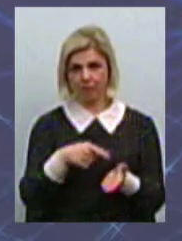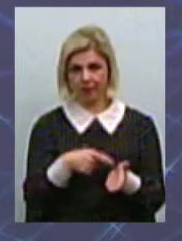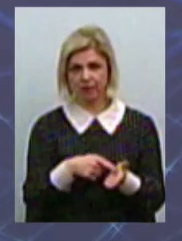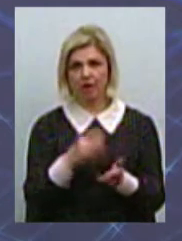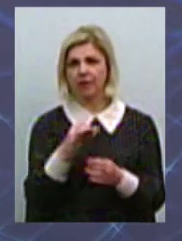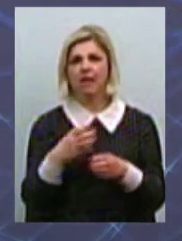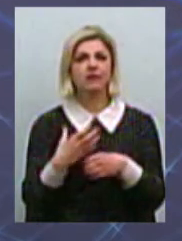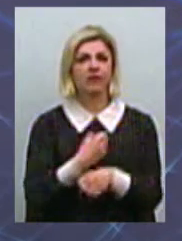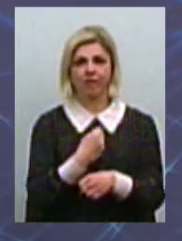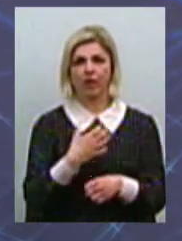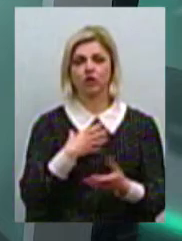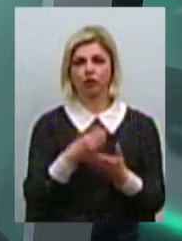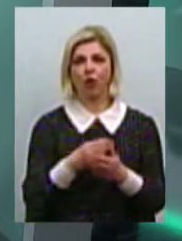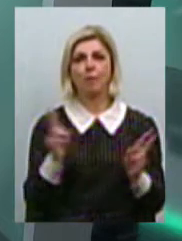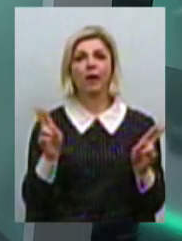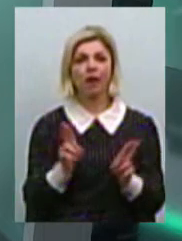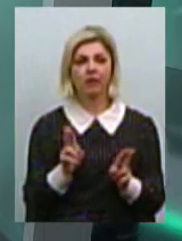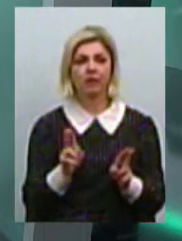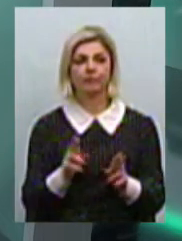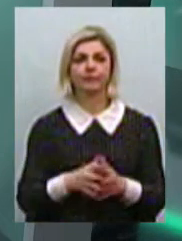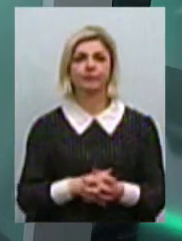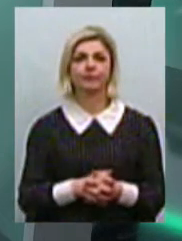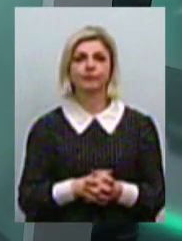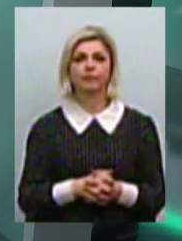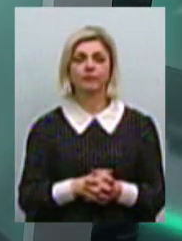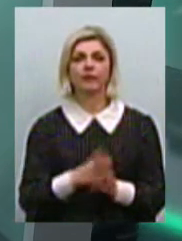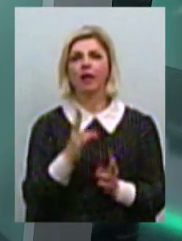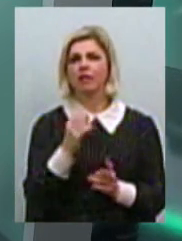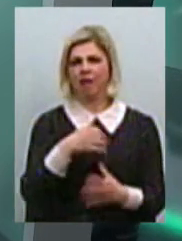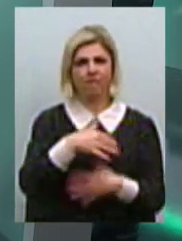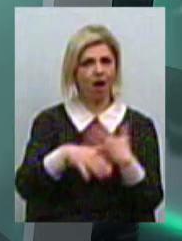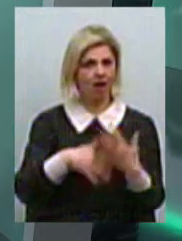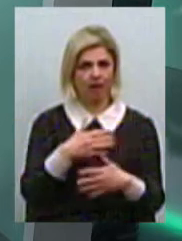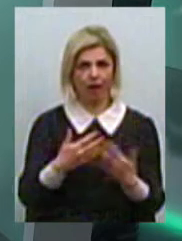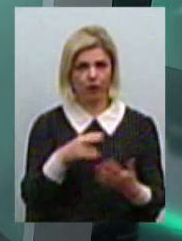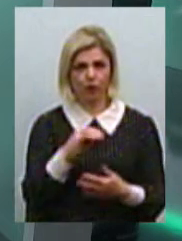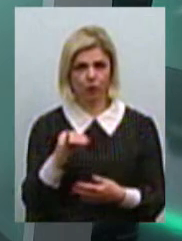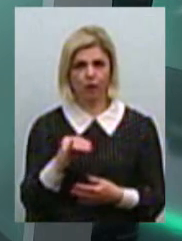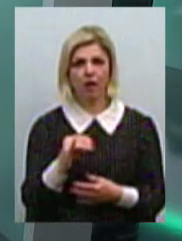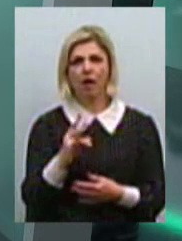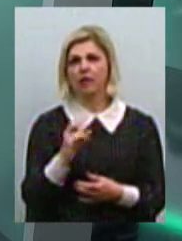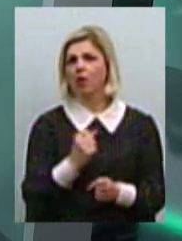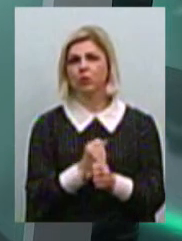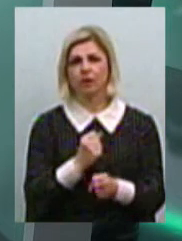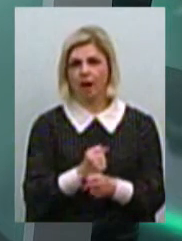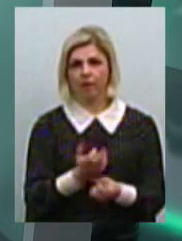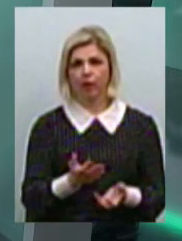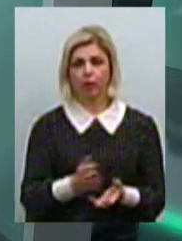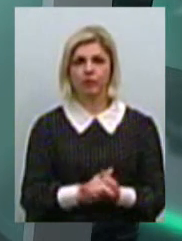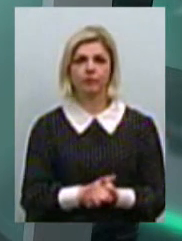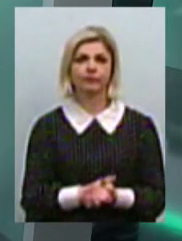нам свої правила, не вакханалію, не устраюють якісь